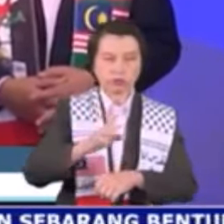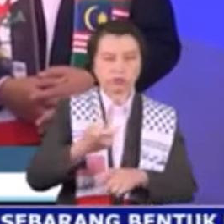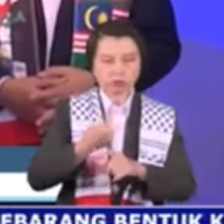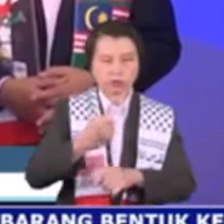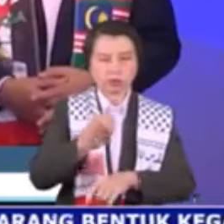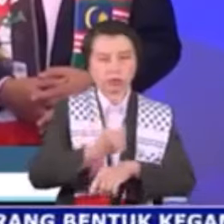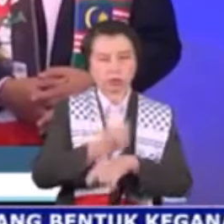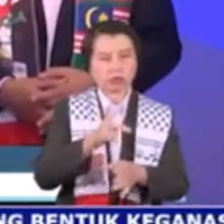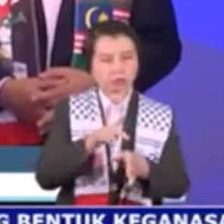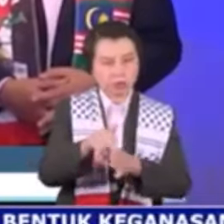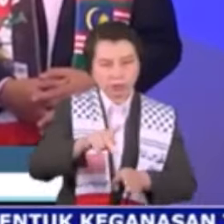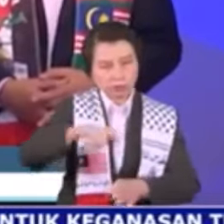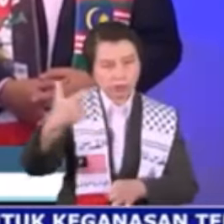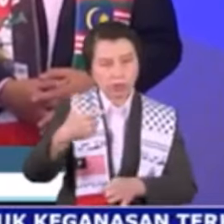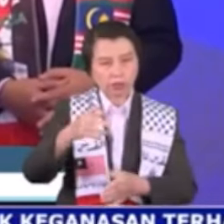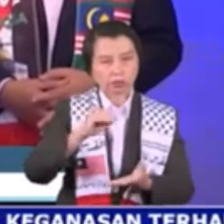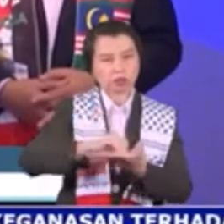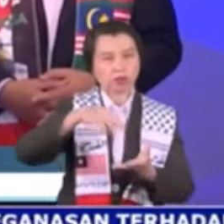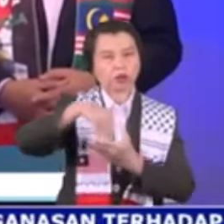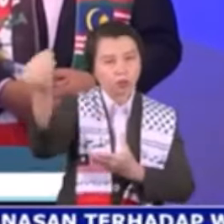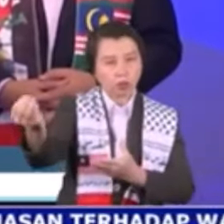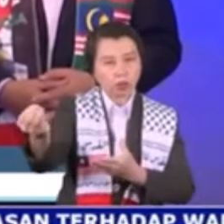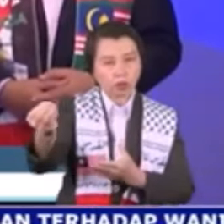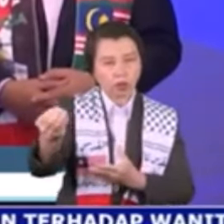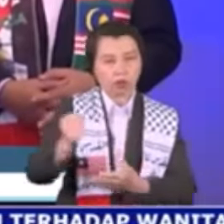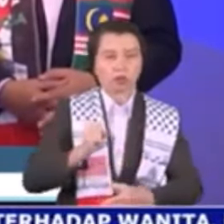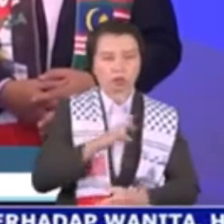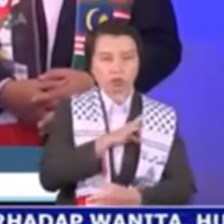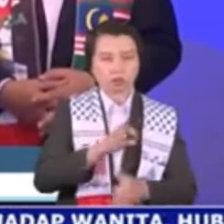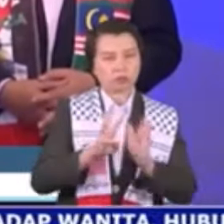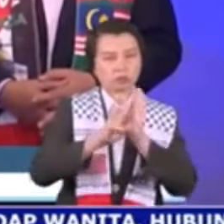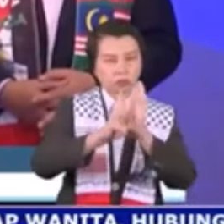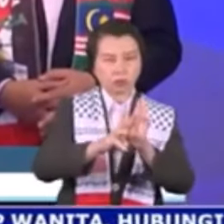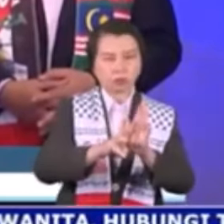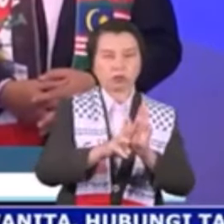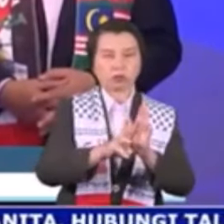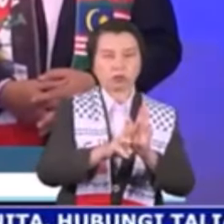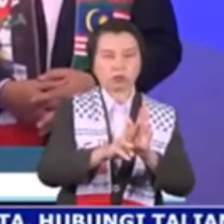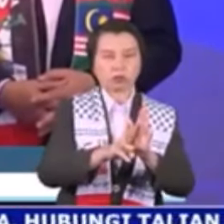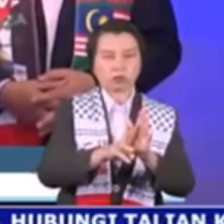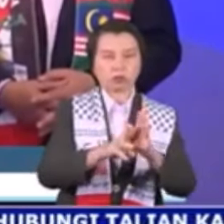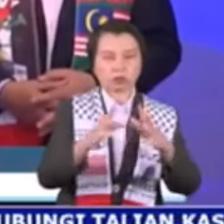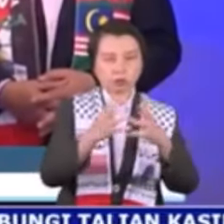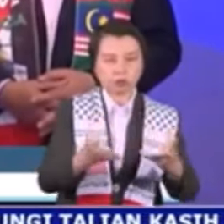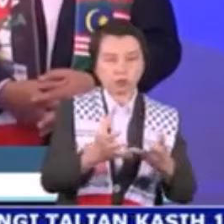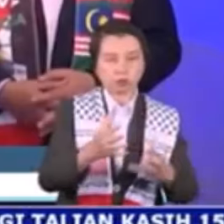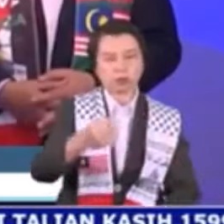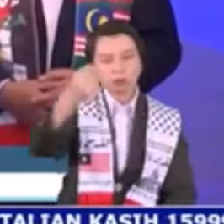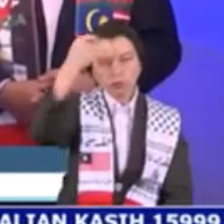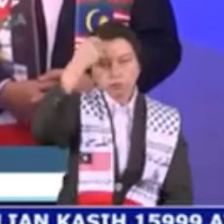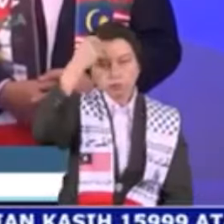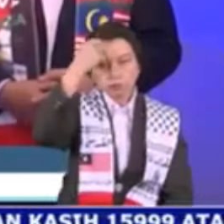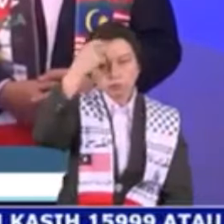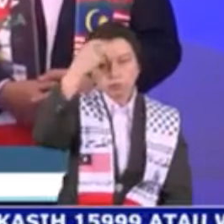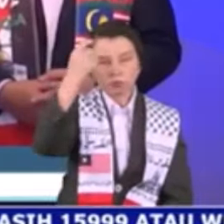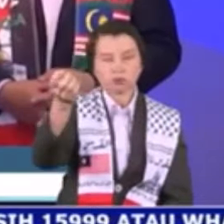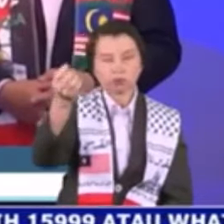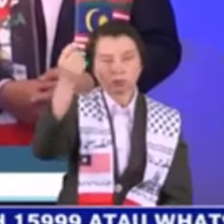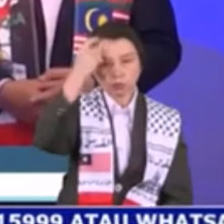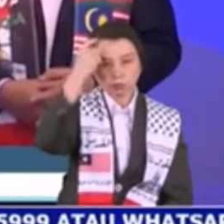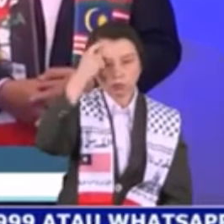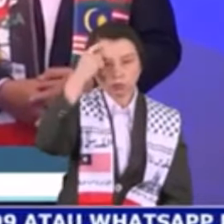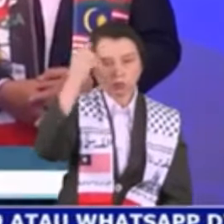petugas dan profesional lain di luar. Dia mewakili satu pola pemikiran